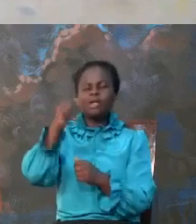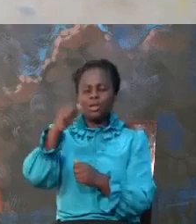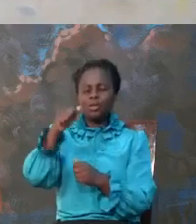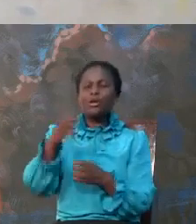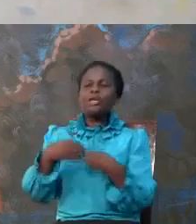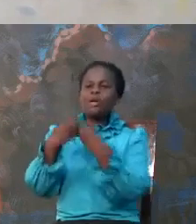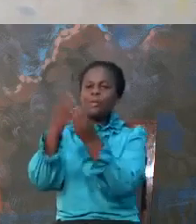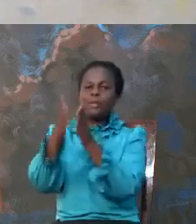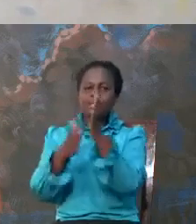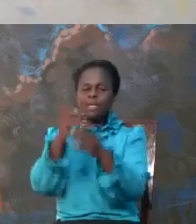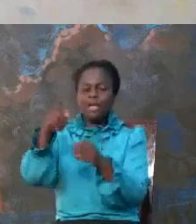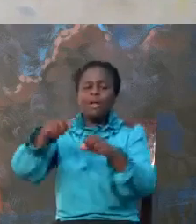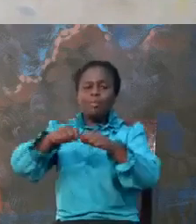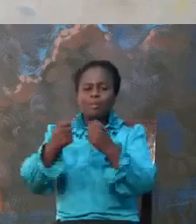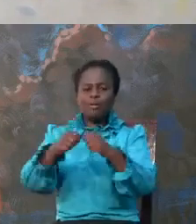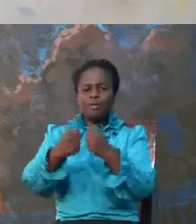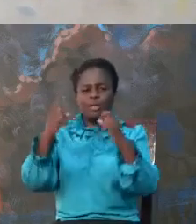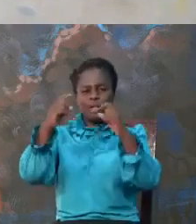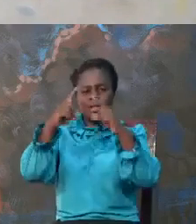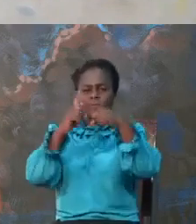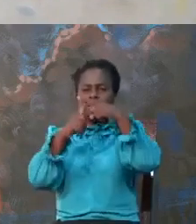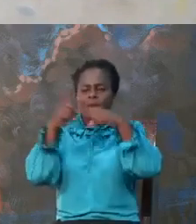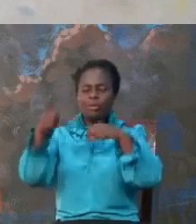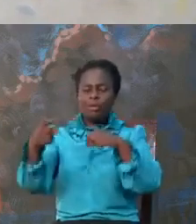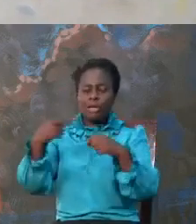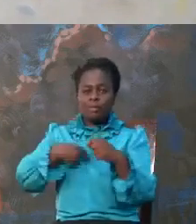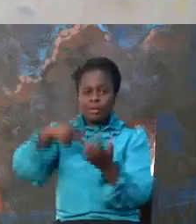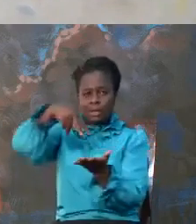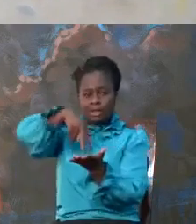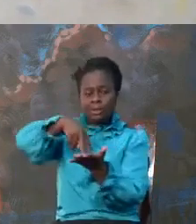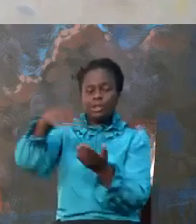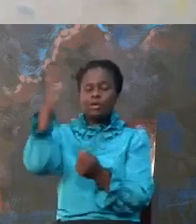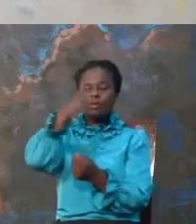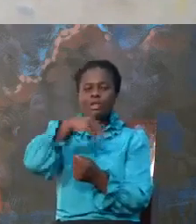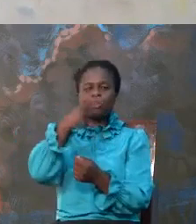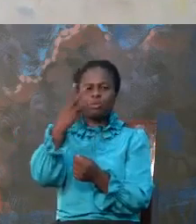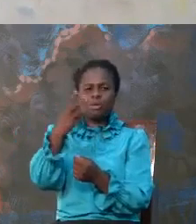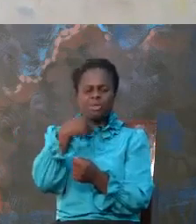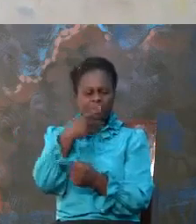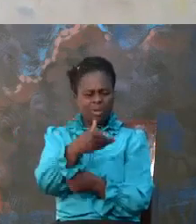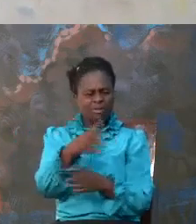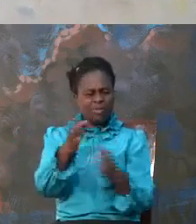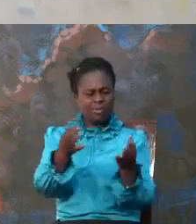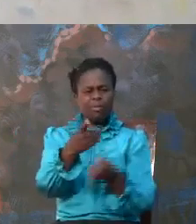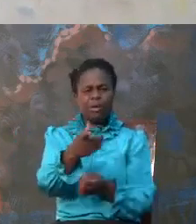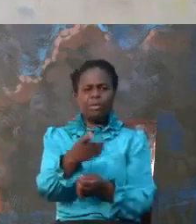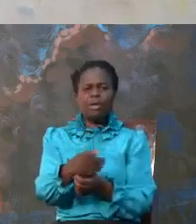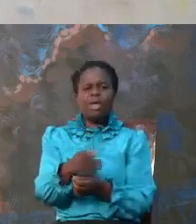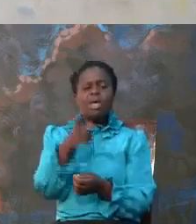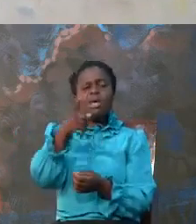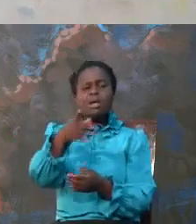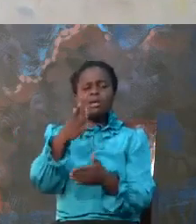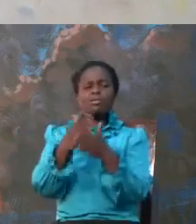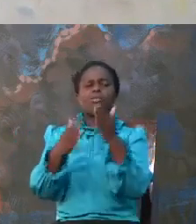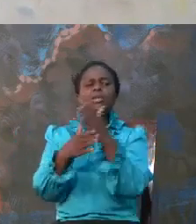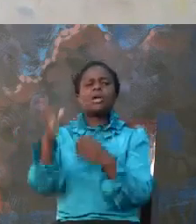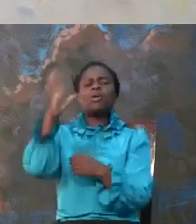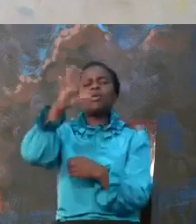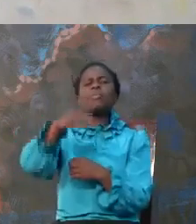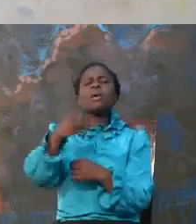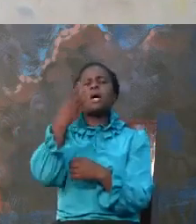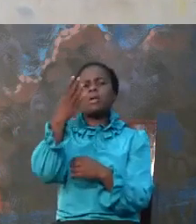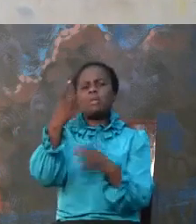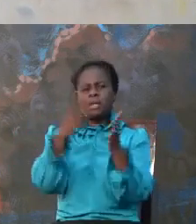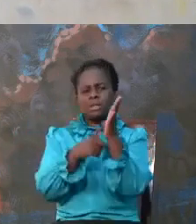hii, livunjeni hekalu hili nami nitalisimamisha kwa siku tatu. Wakamwambia una kichani? Ile hekalu lilijengwa kwa muda wa miaka